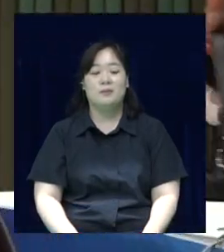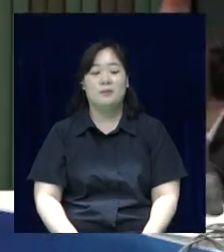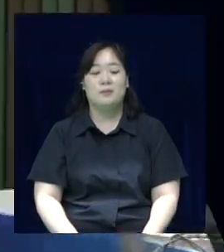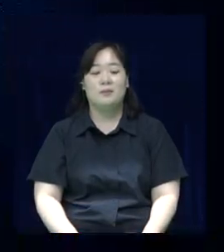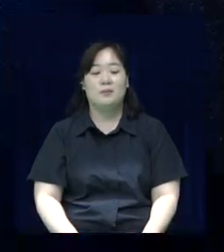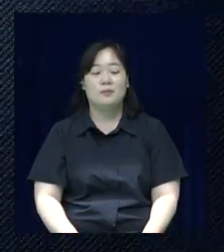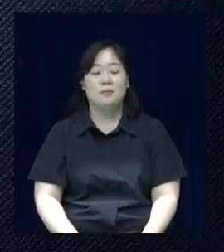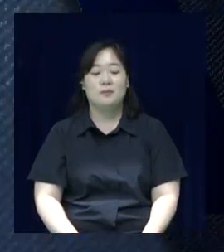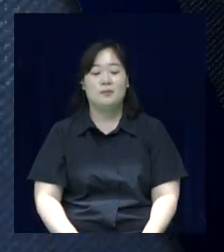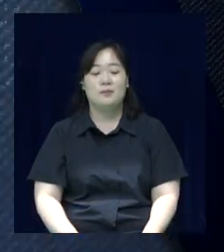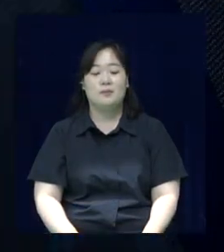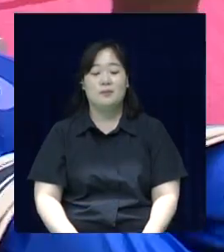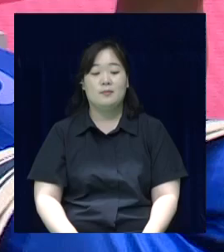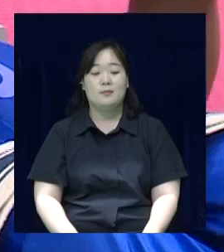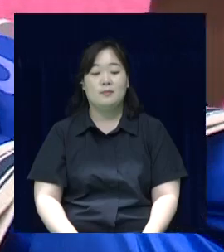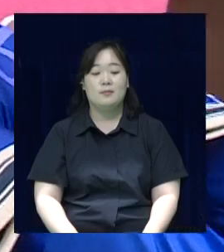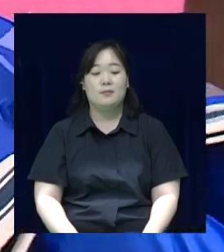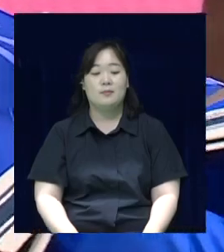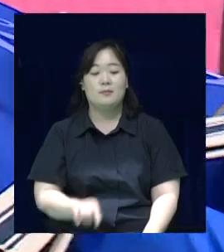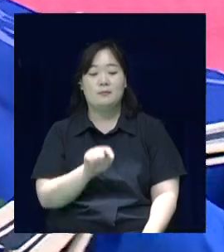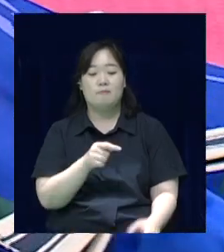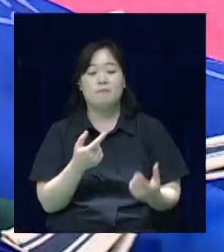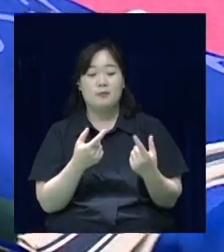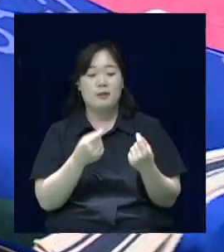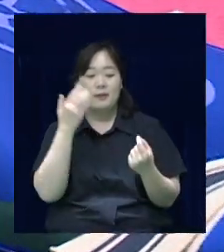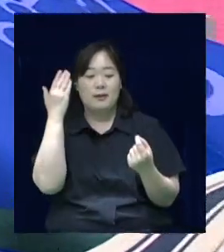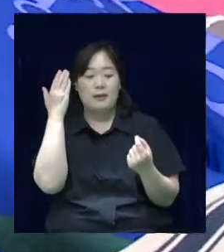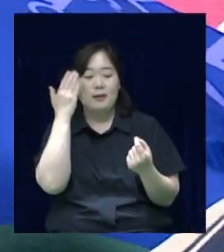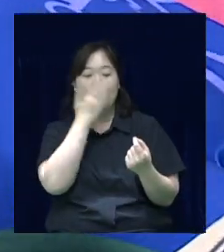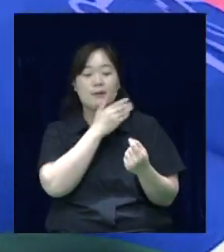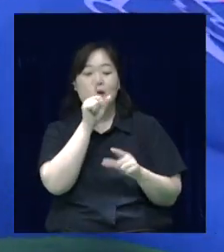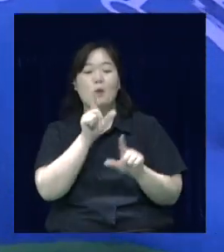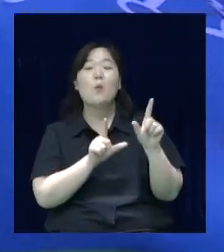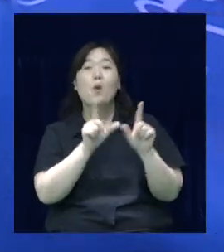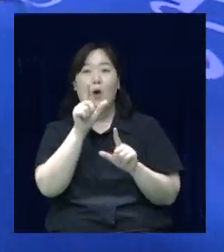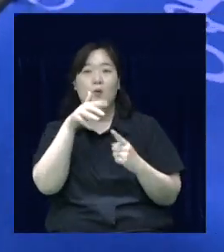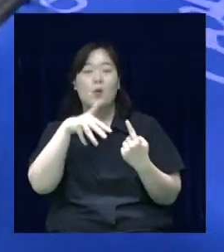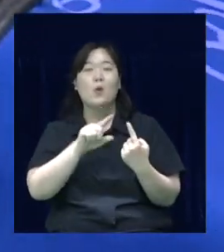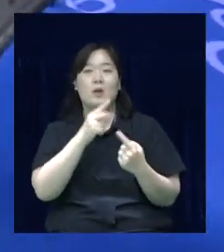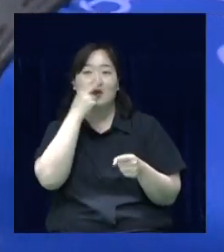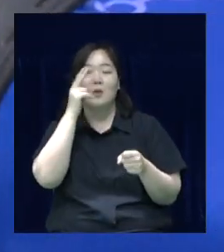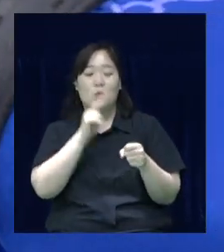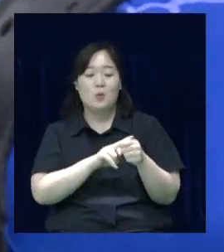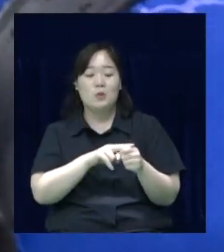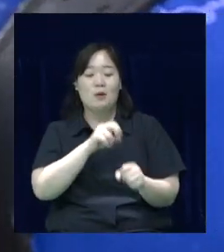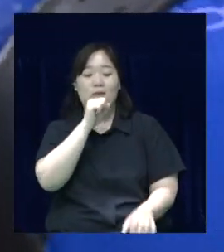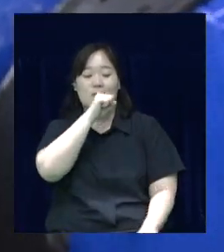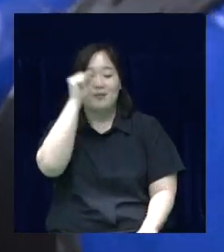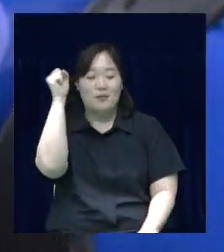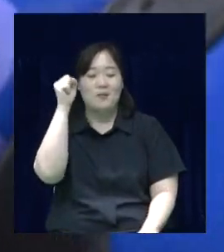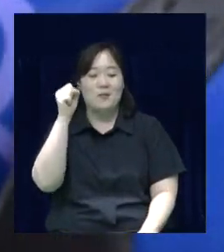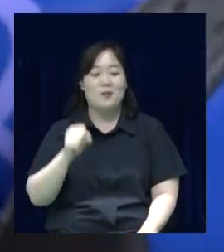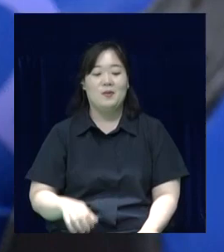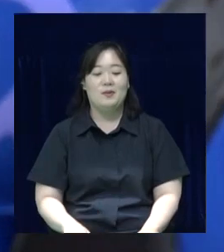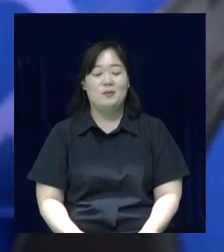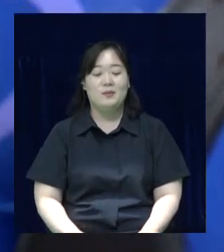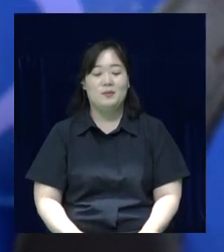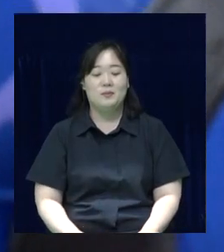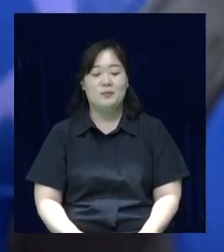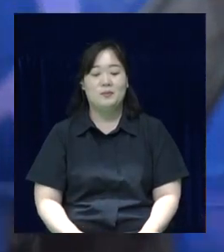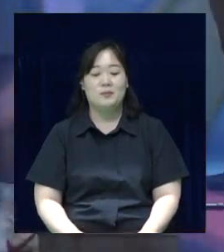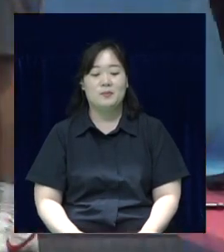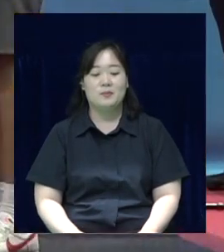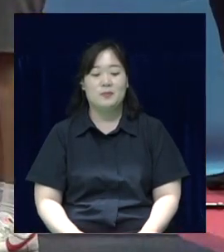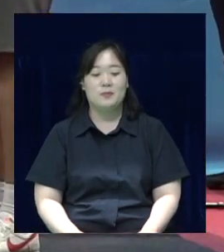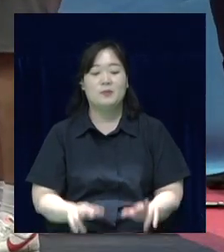자, 이렇게 깔끔하게 1차 시도를 성공을 시켰던 모습이 보여졌습니다. 예. 확실히 지금은 예.